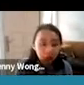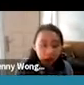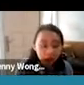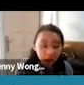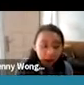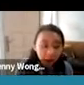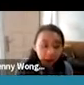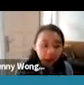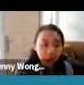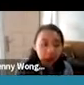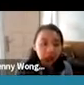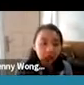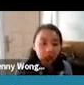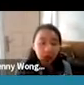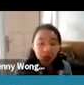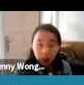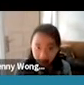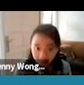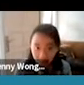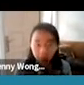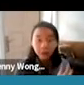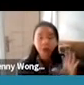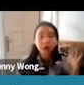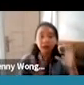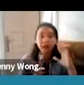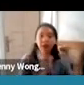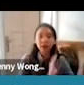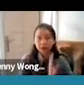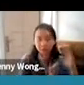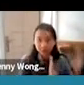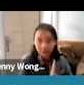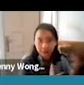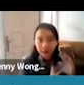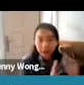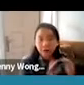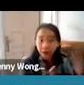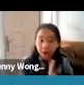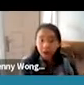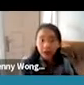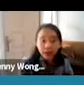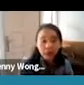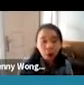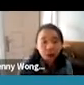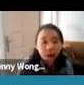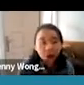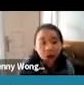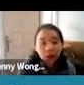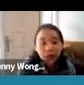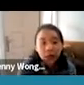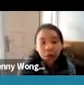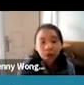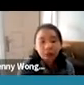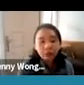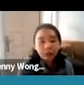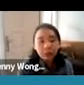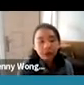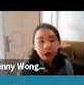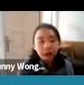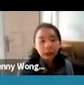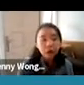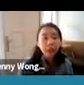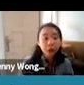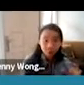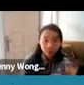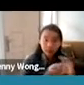jasa Om dengan cara yang adil dan benar gitu ya jadi adka talenta kompetitor kemudian